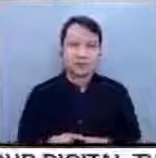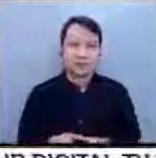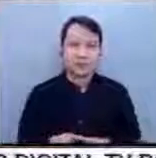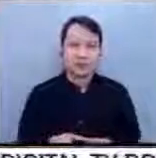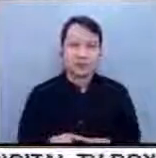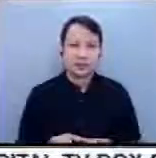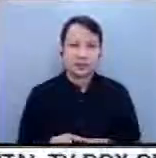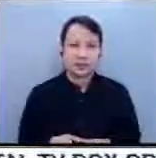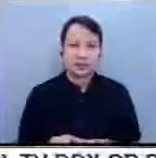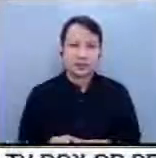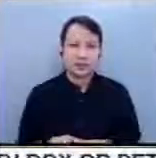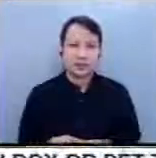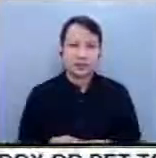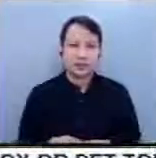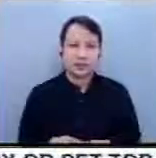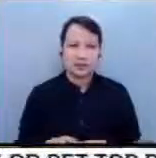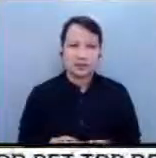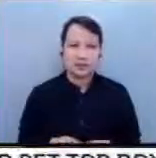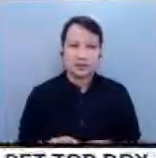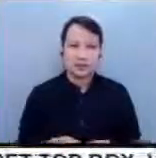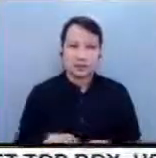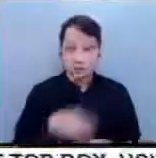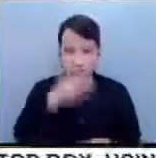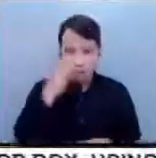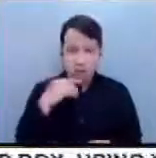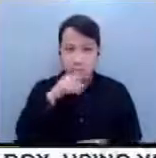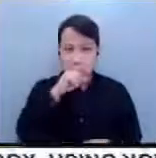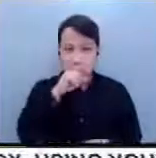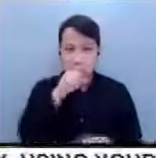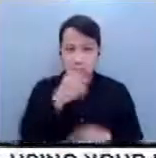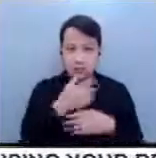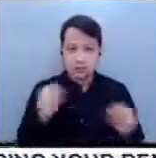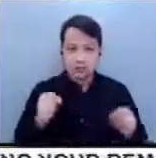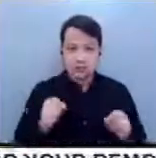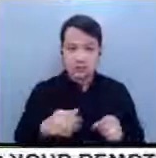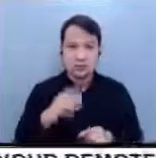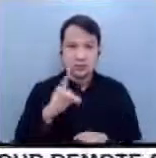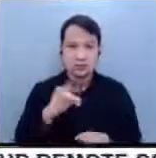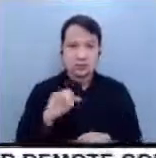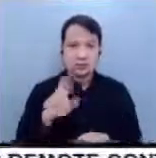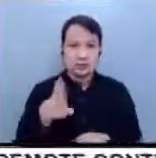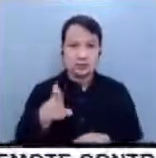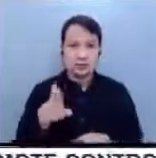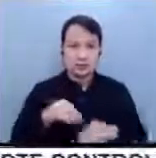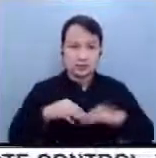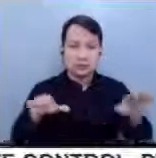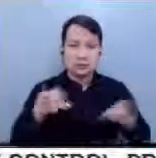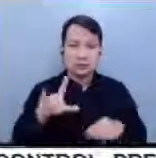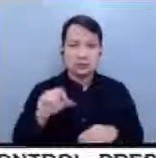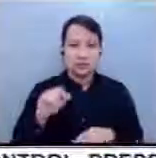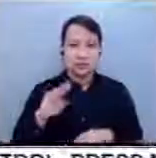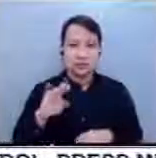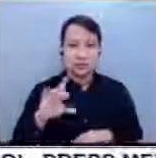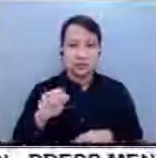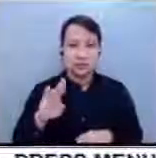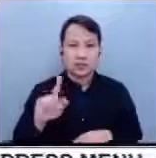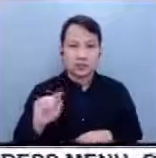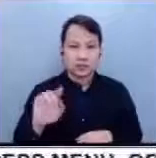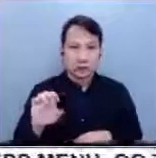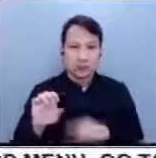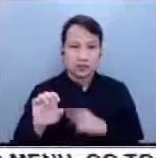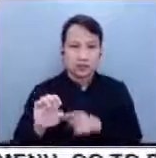isang brown booby bird ang nasagip at pinakawala ng DNR sa Milagros, Masbate. Natagpuan ng mga residente